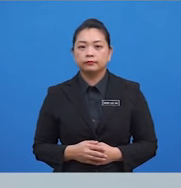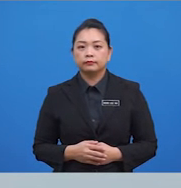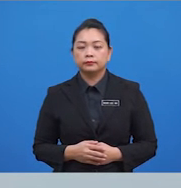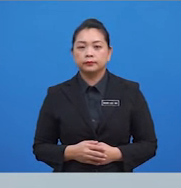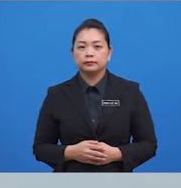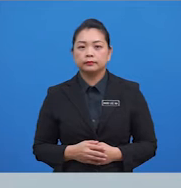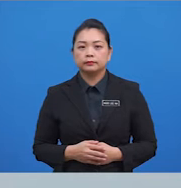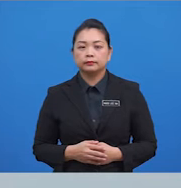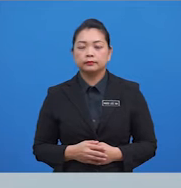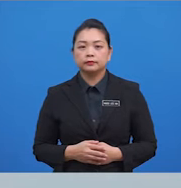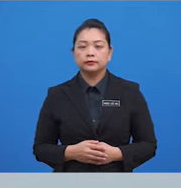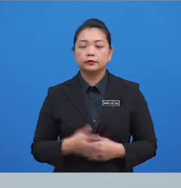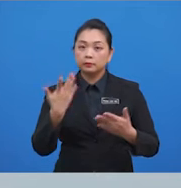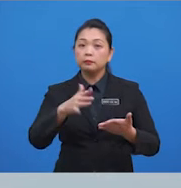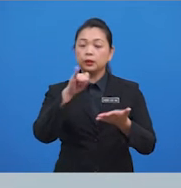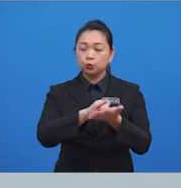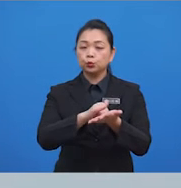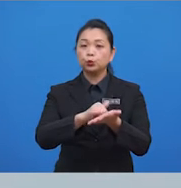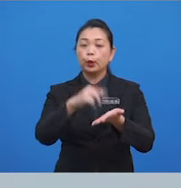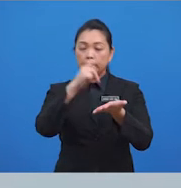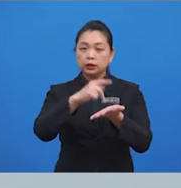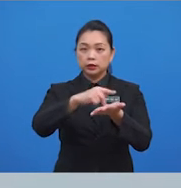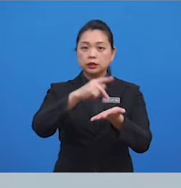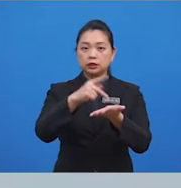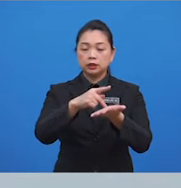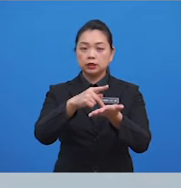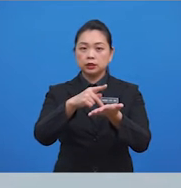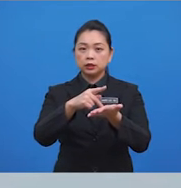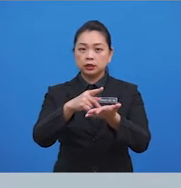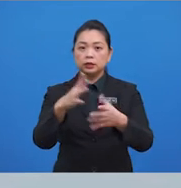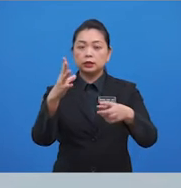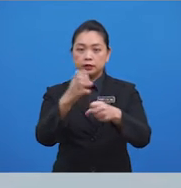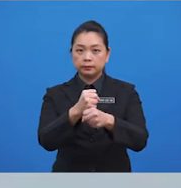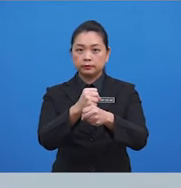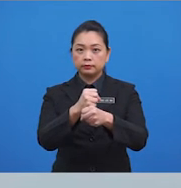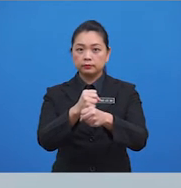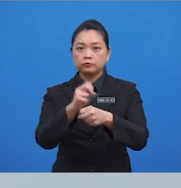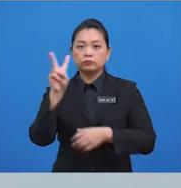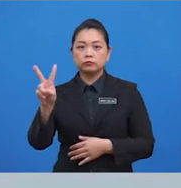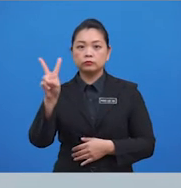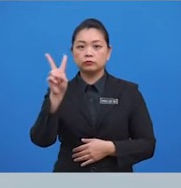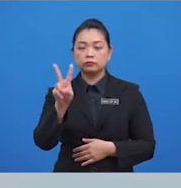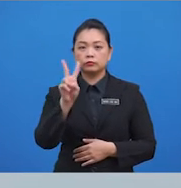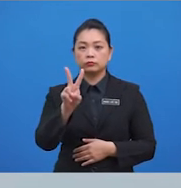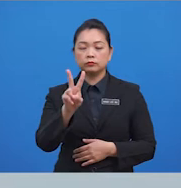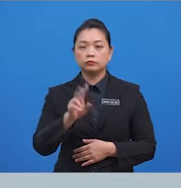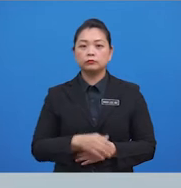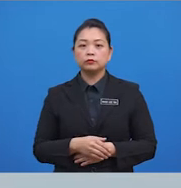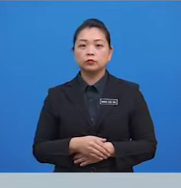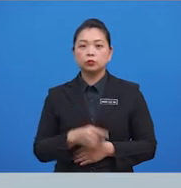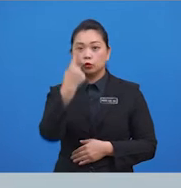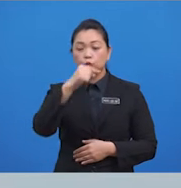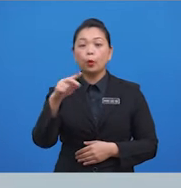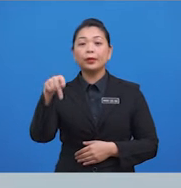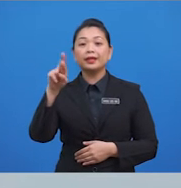pengiraan. Hasil pengiraan jumlah luas trapezium ialah 222. Dan jumlah